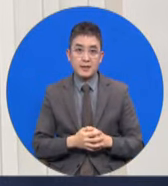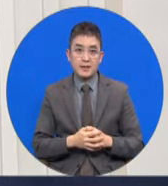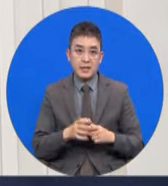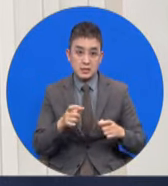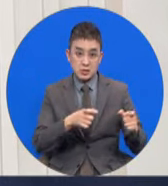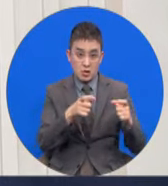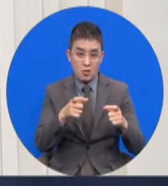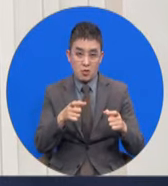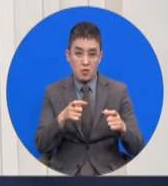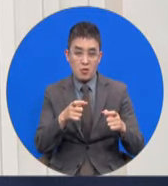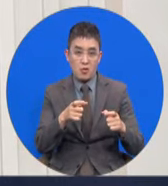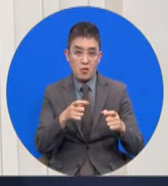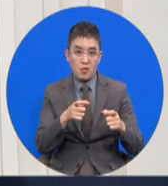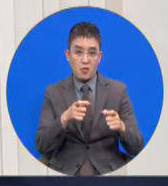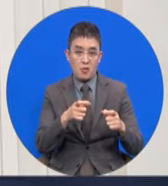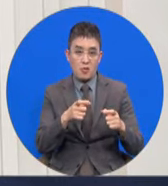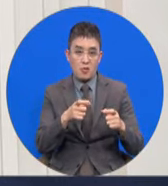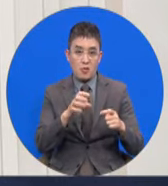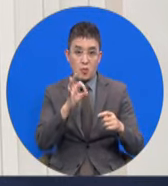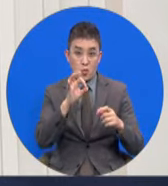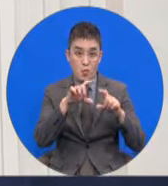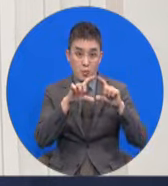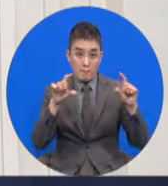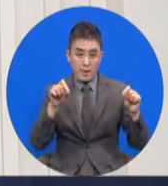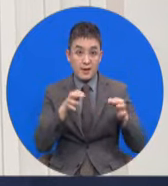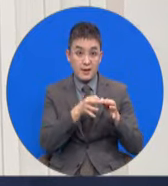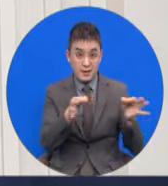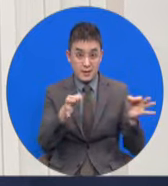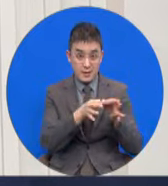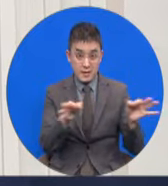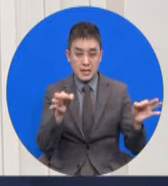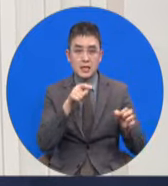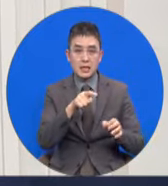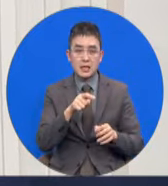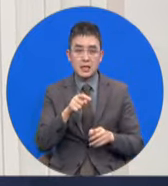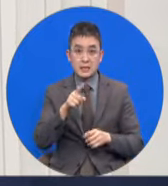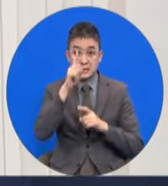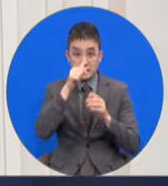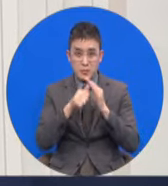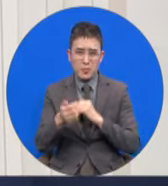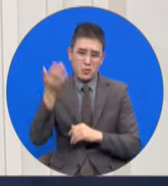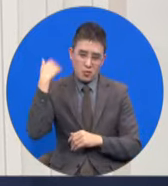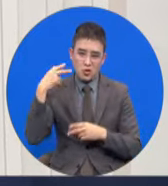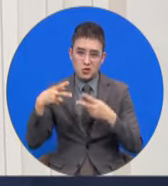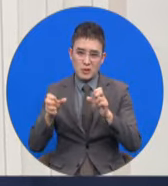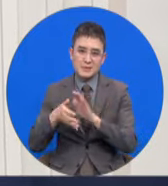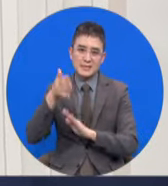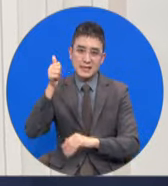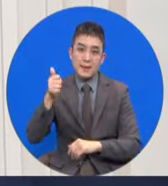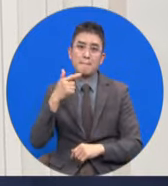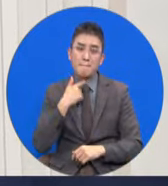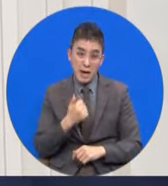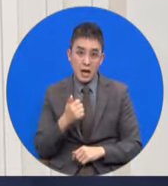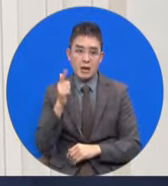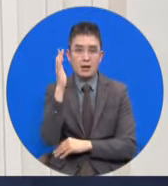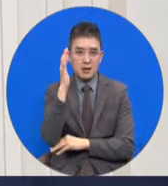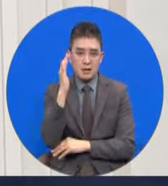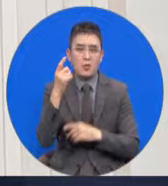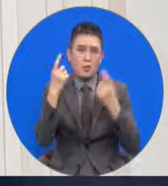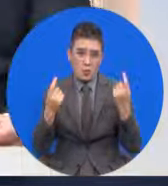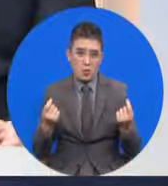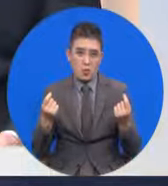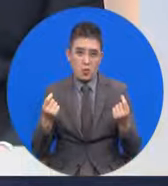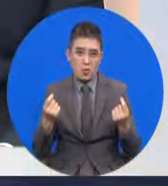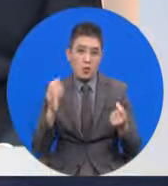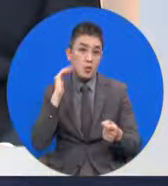공약은 일관되게 추진해 오고 있죠. 이재명 대표가 성남시장 때부터 일관된 철학을 갖고 해왔고 지난 대선 때도